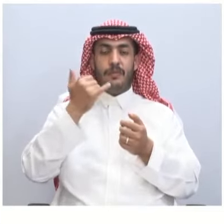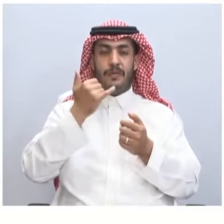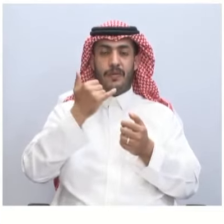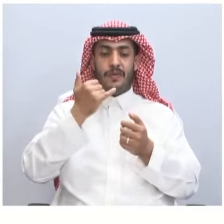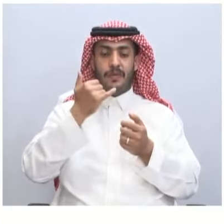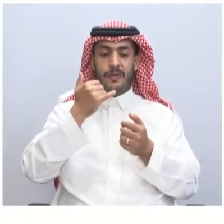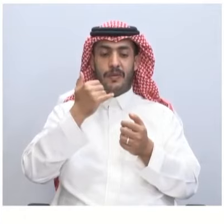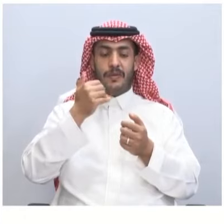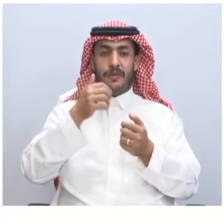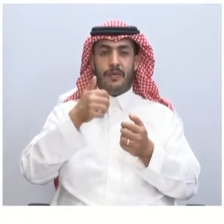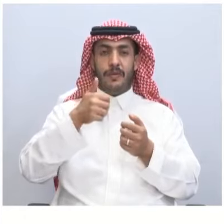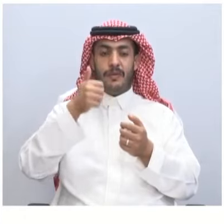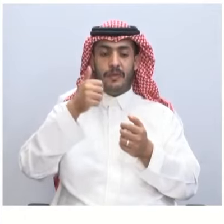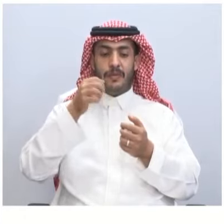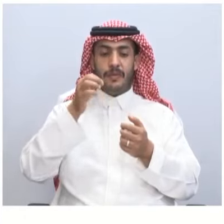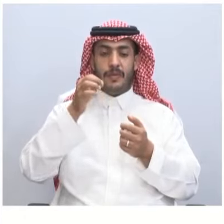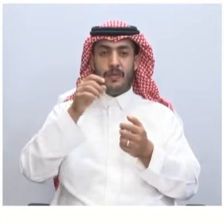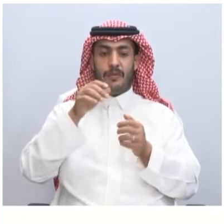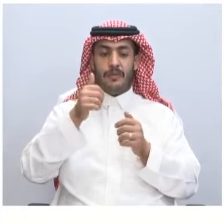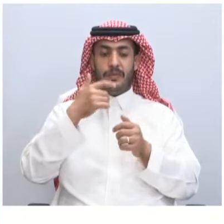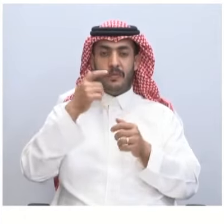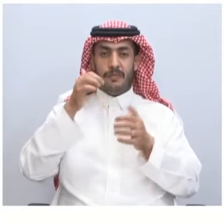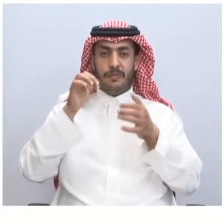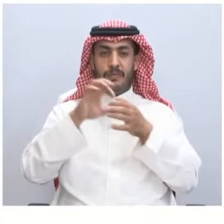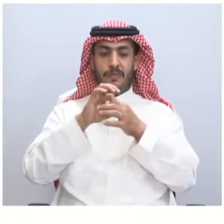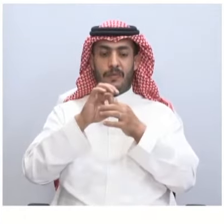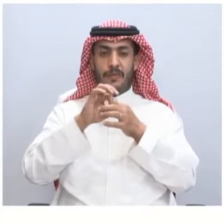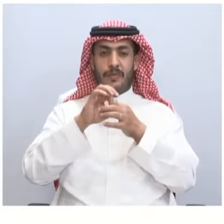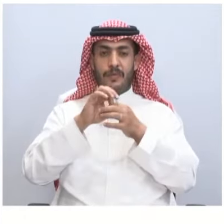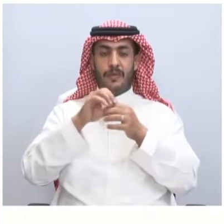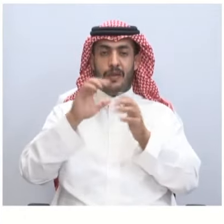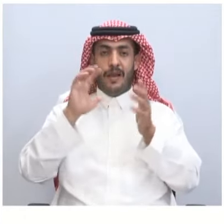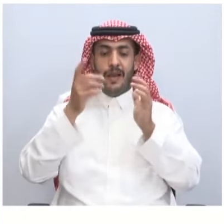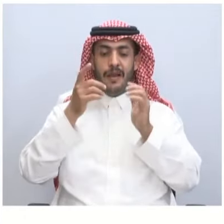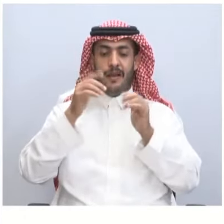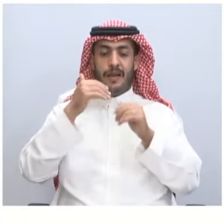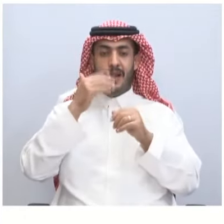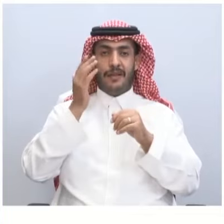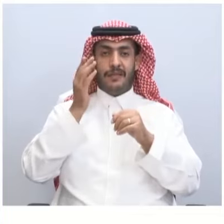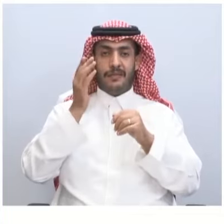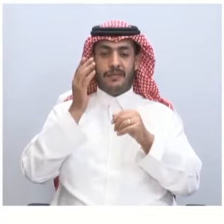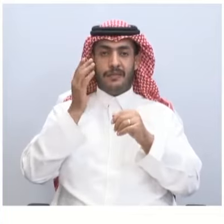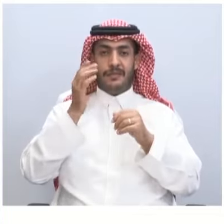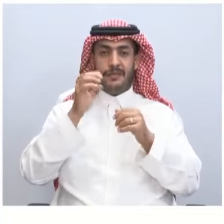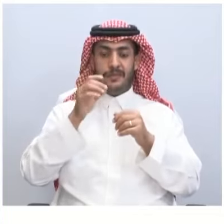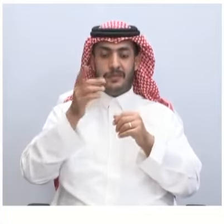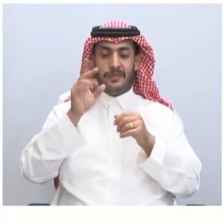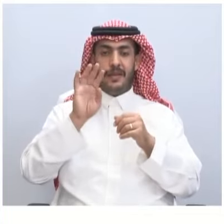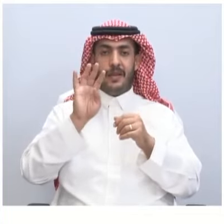وهوما يممكن دول من سهوله الاتصال العالم الخارجي